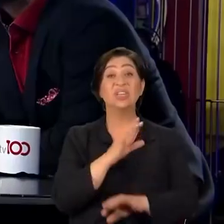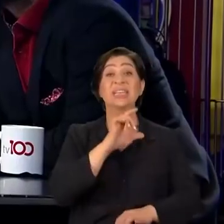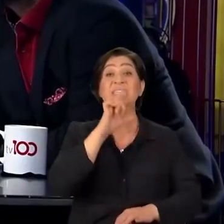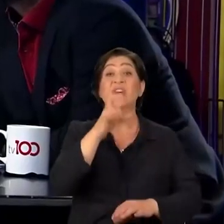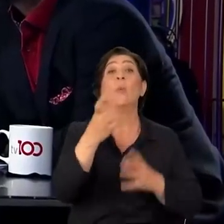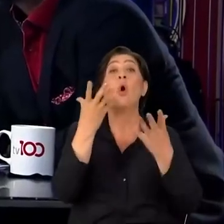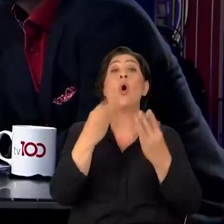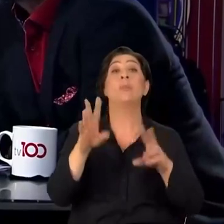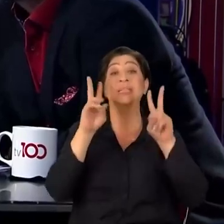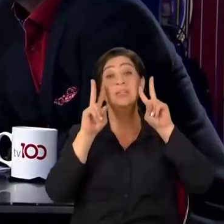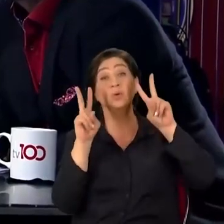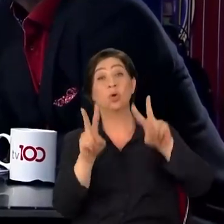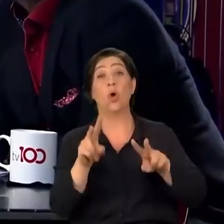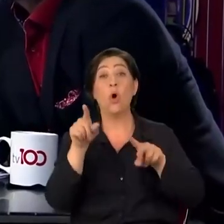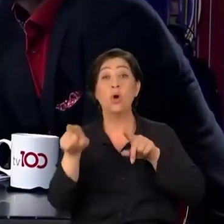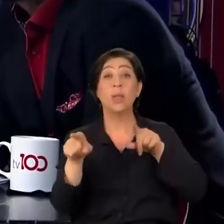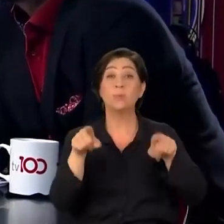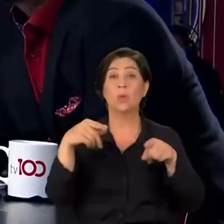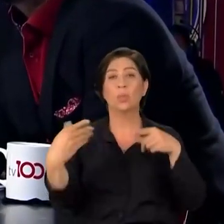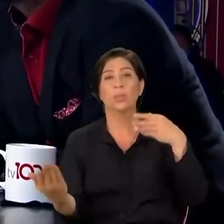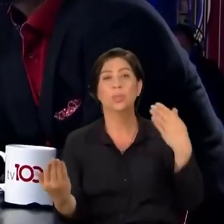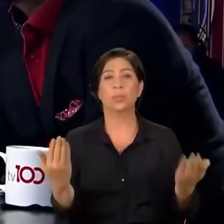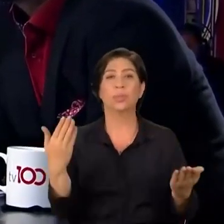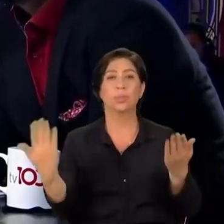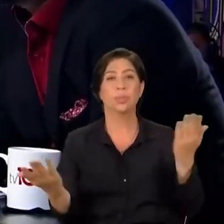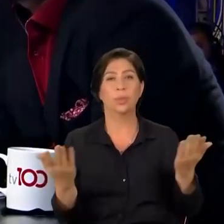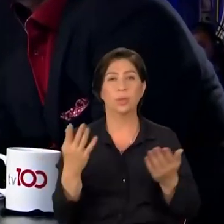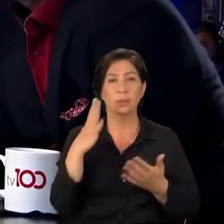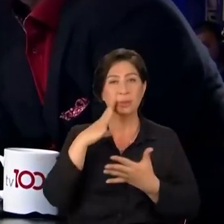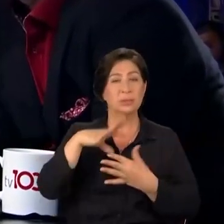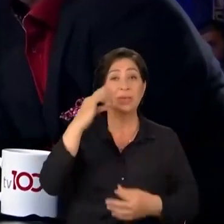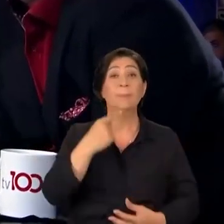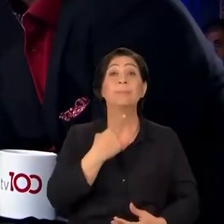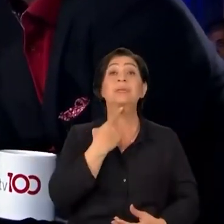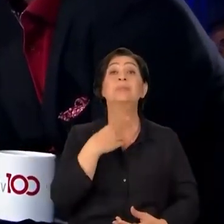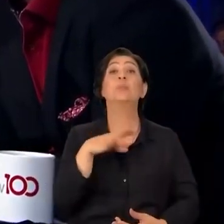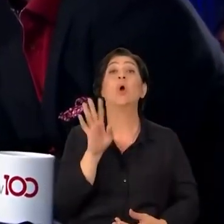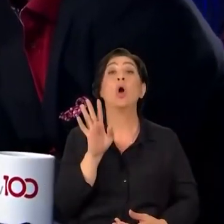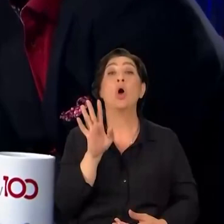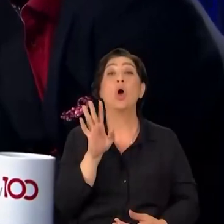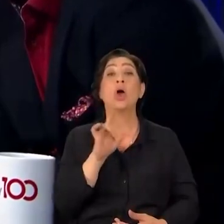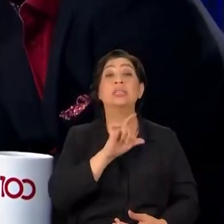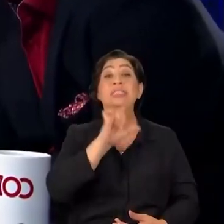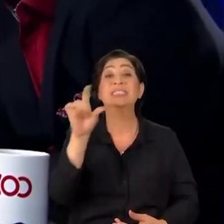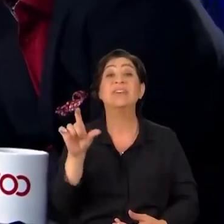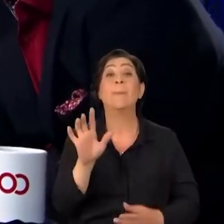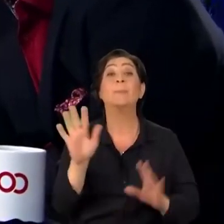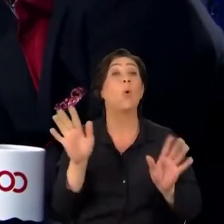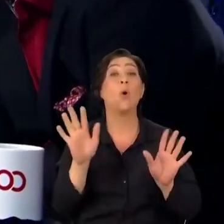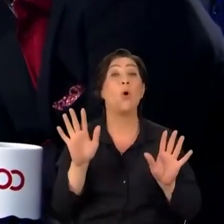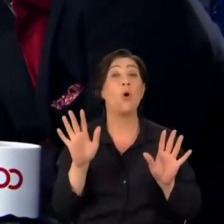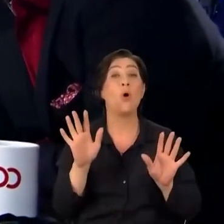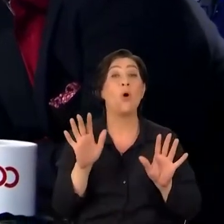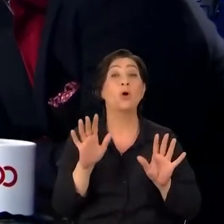gerçek yanıt olmadığı insanlar tarafından görülüyor ve orasından burasından dökülüyor. Niye bıkıyor insan? Bıkmıyor. Çünkü yanıt